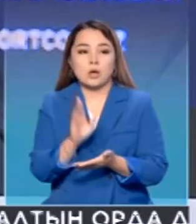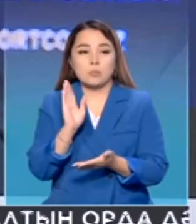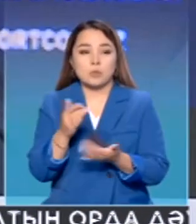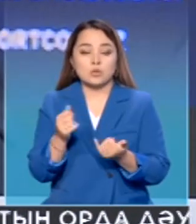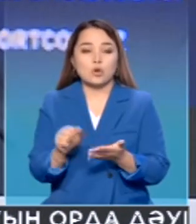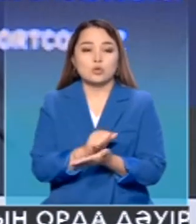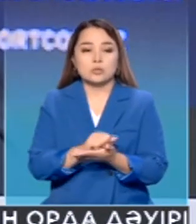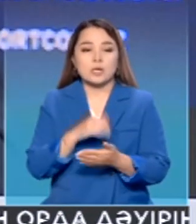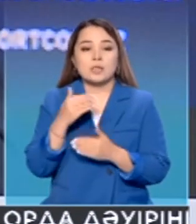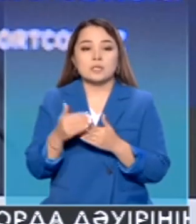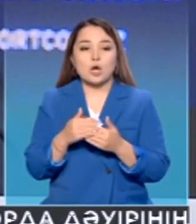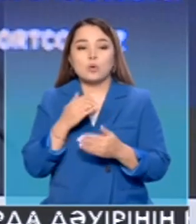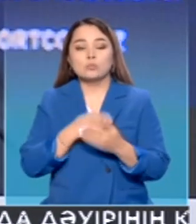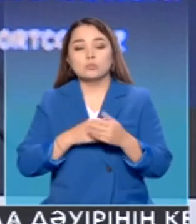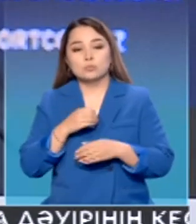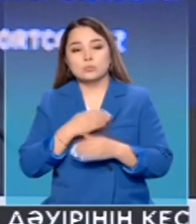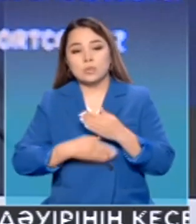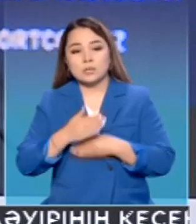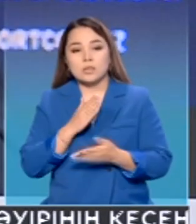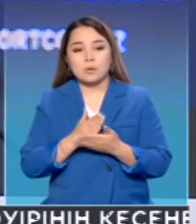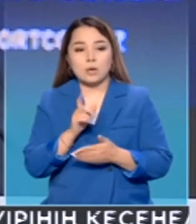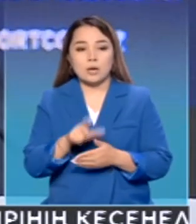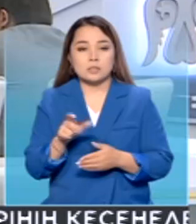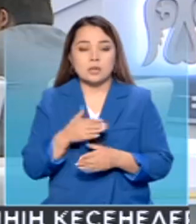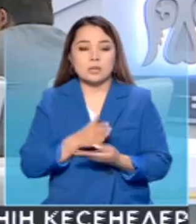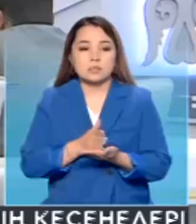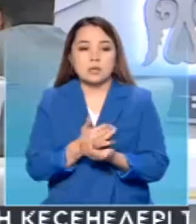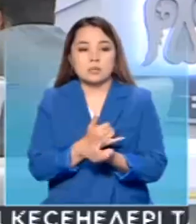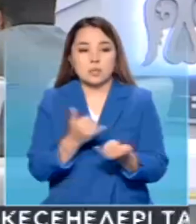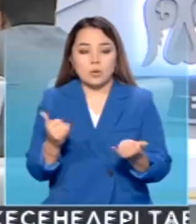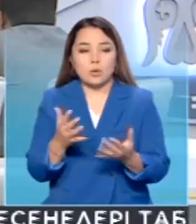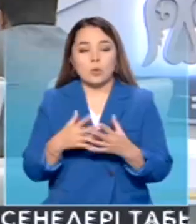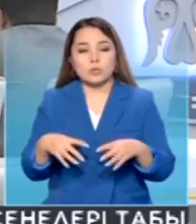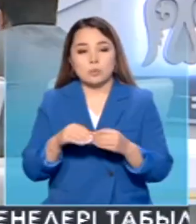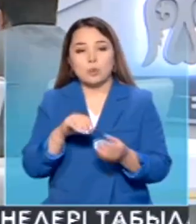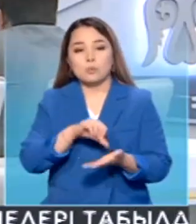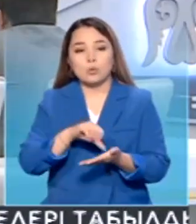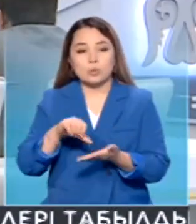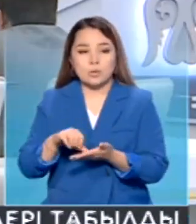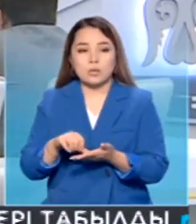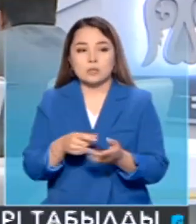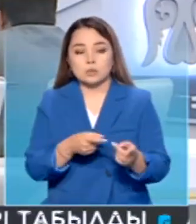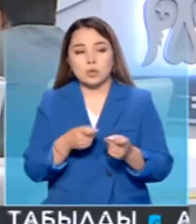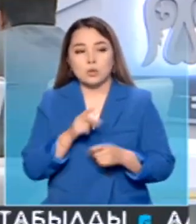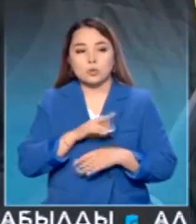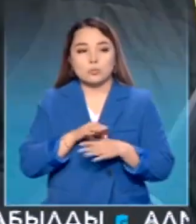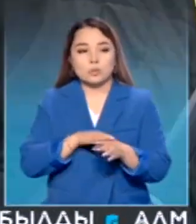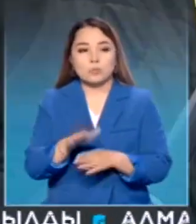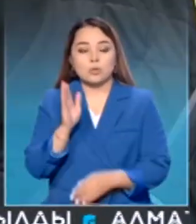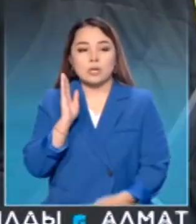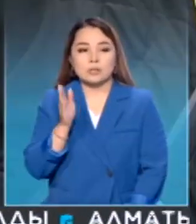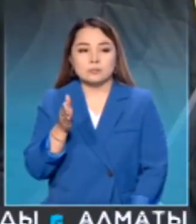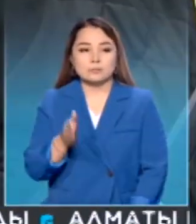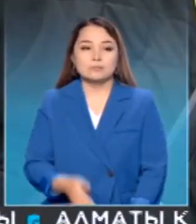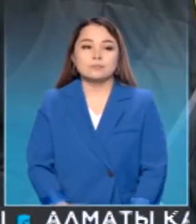осы құжаттың аясында мүгедектігі бар адамға қызмет көрсетуге отбасы мүшелерін тарту көзделген.